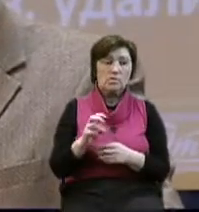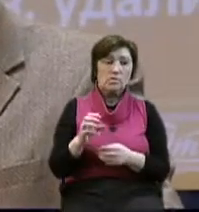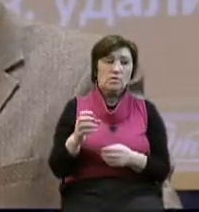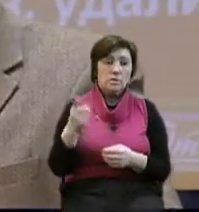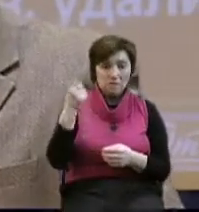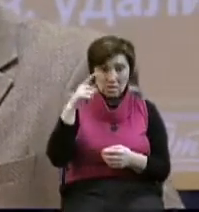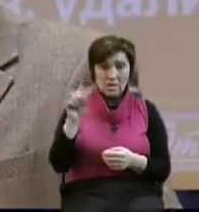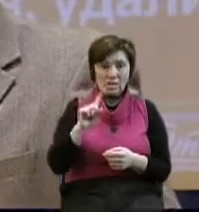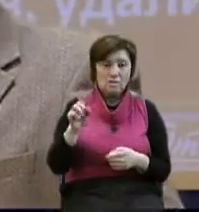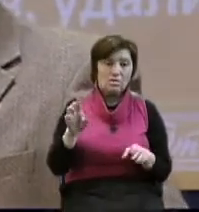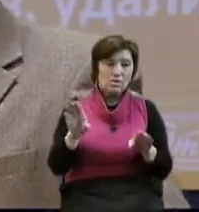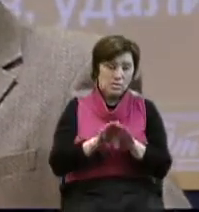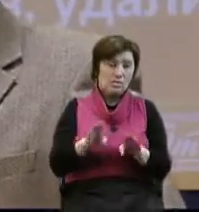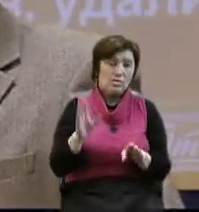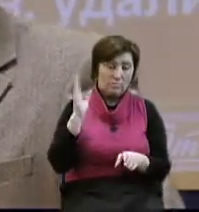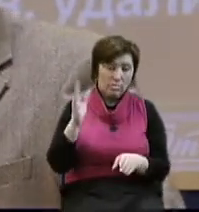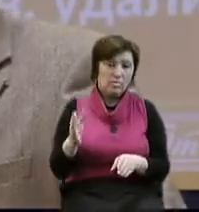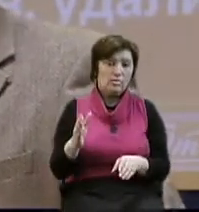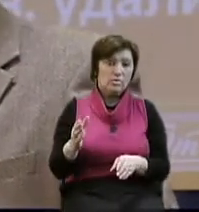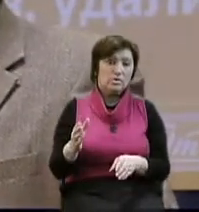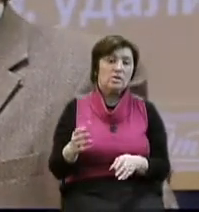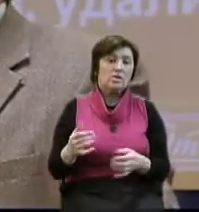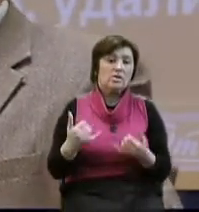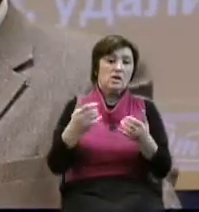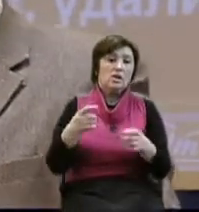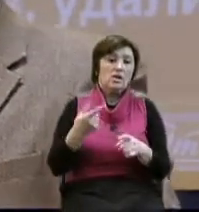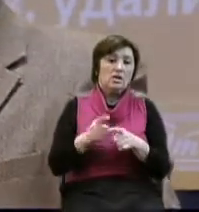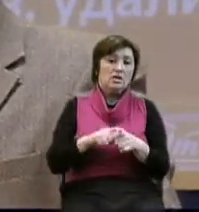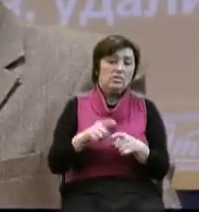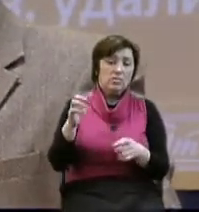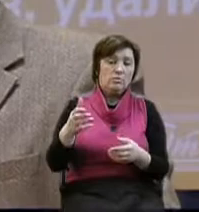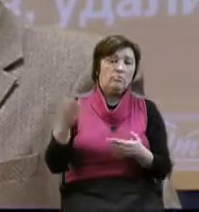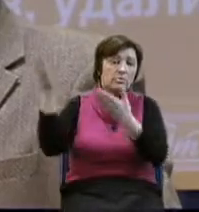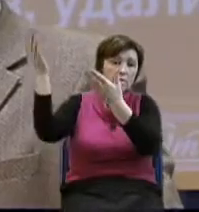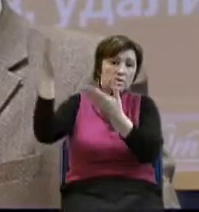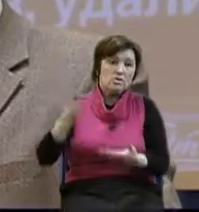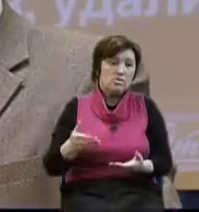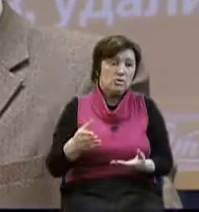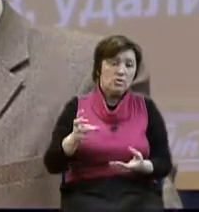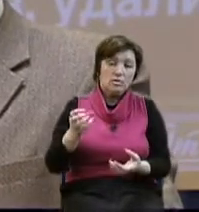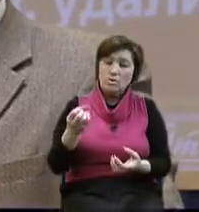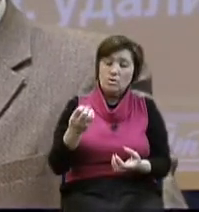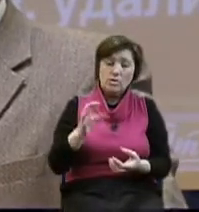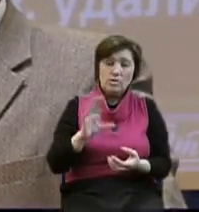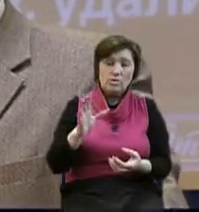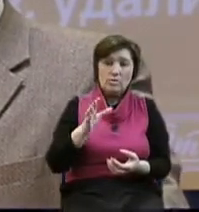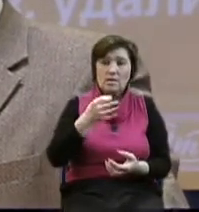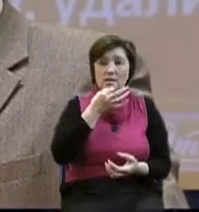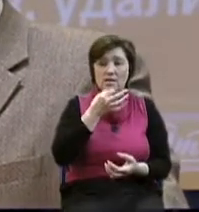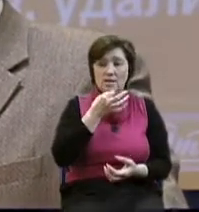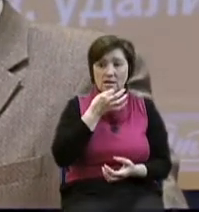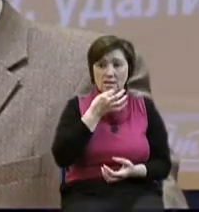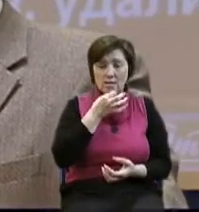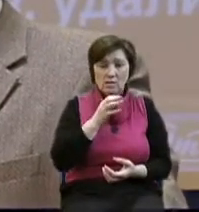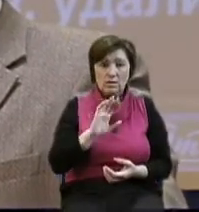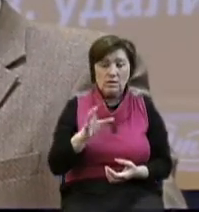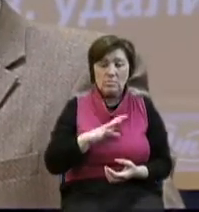случится. Ради этого Он и пришел на эту землю, но это еще не был тот момент, когда Ему нужно